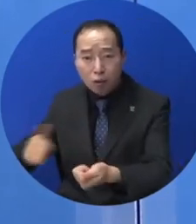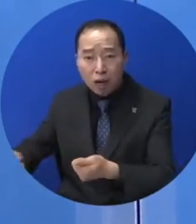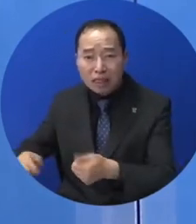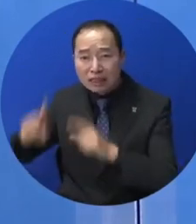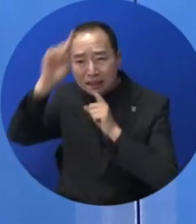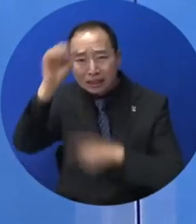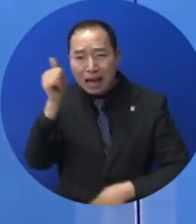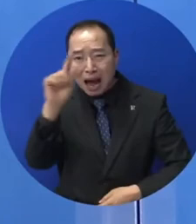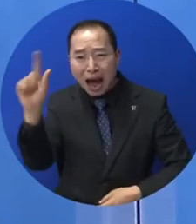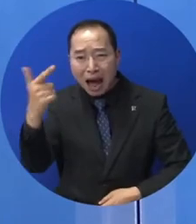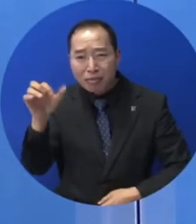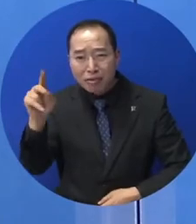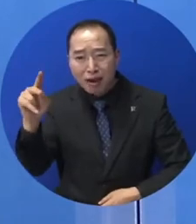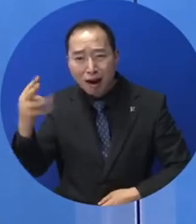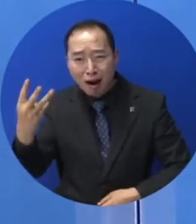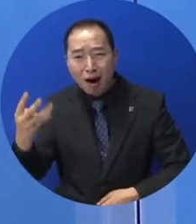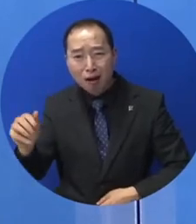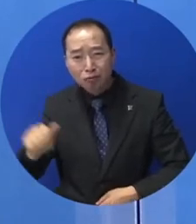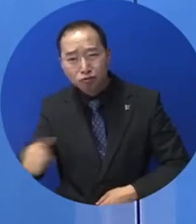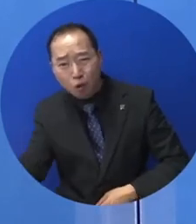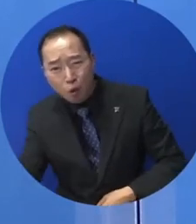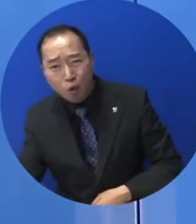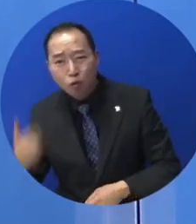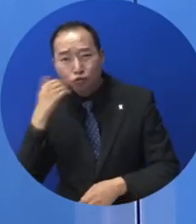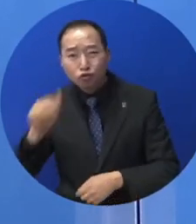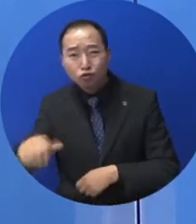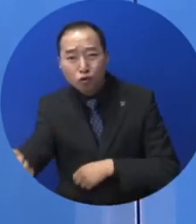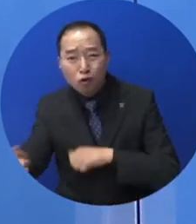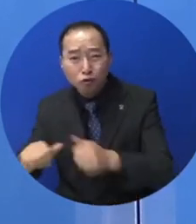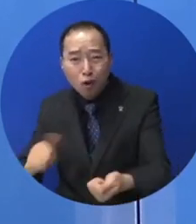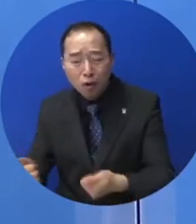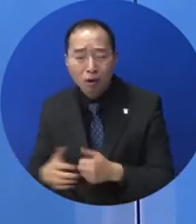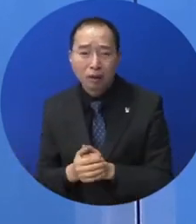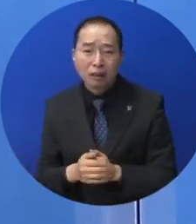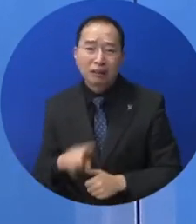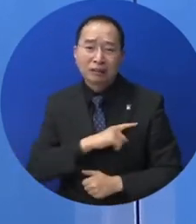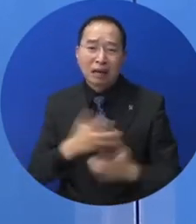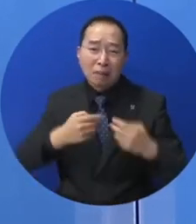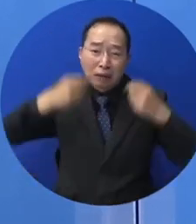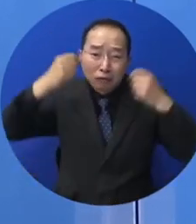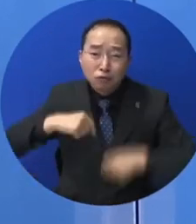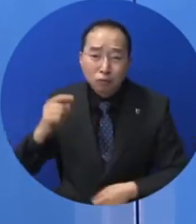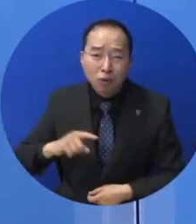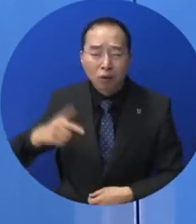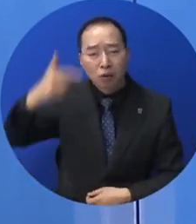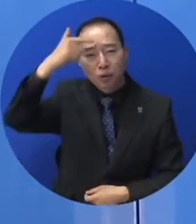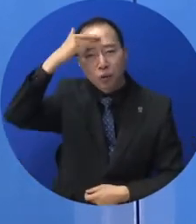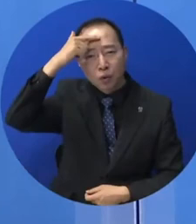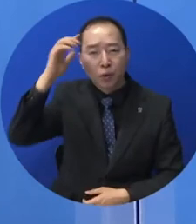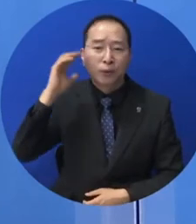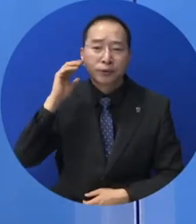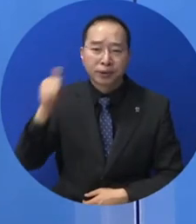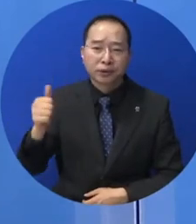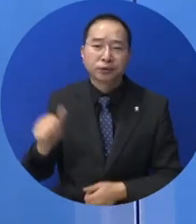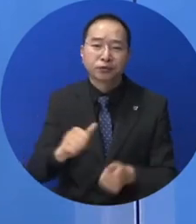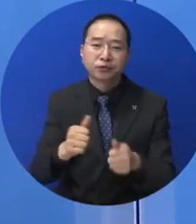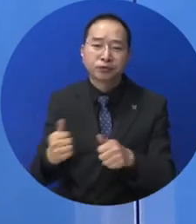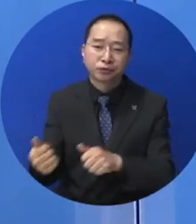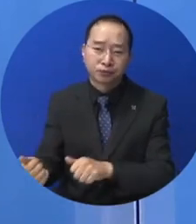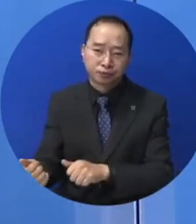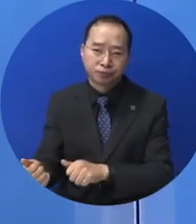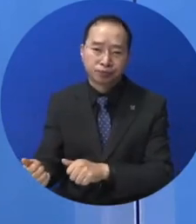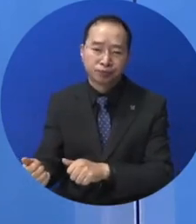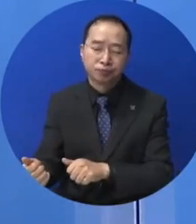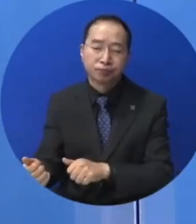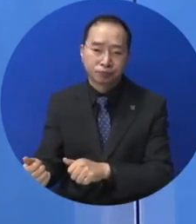때도 많이 울었습니다만 정치인 이후에 가장 많이 운 것은 역시 노무현 대통령이 돌아가셨을 때 그 상주